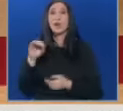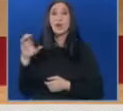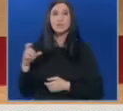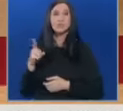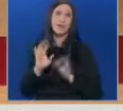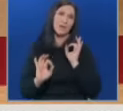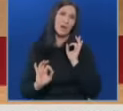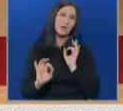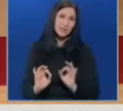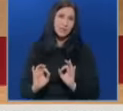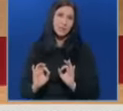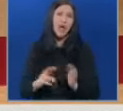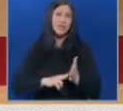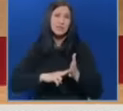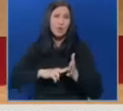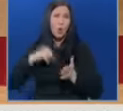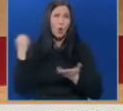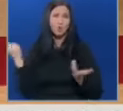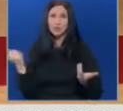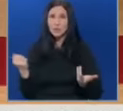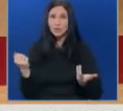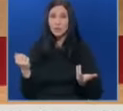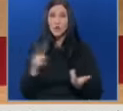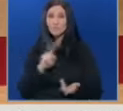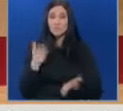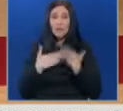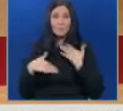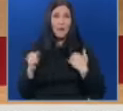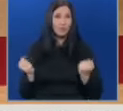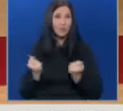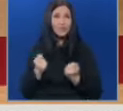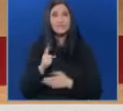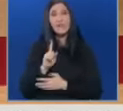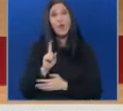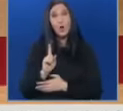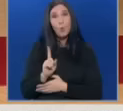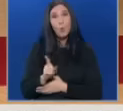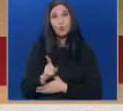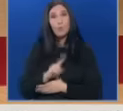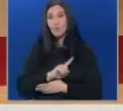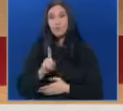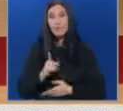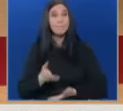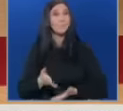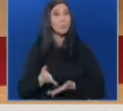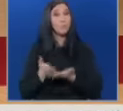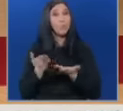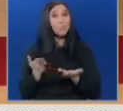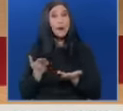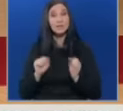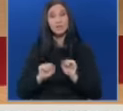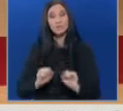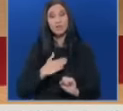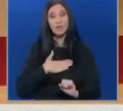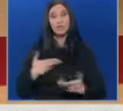Това наистина е изключително неприятно действие, което не подпомага